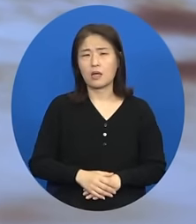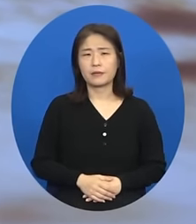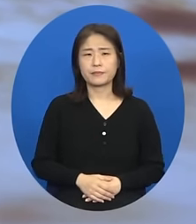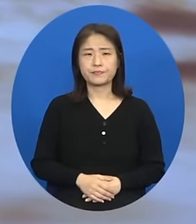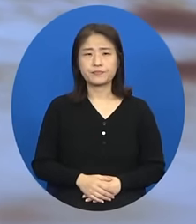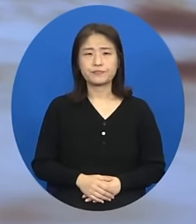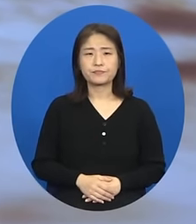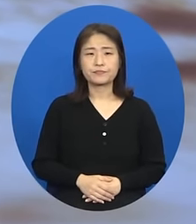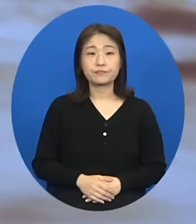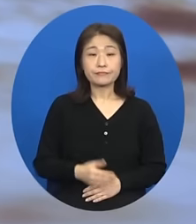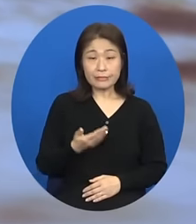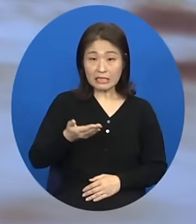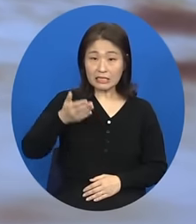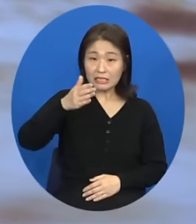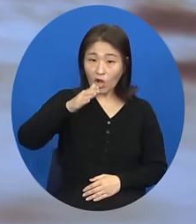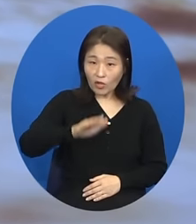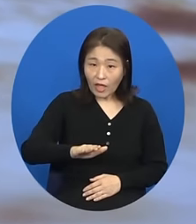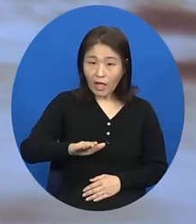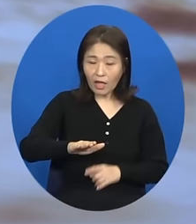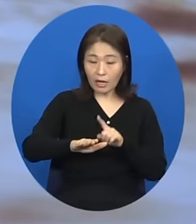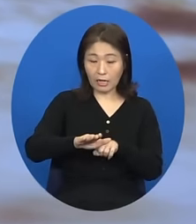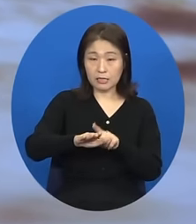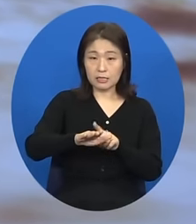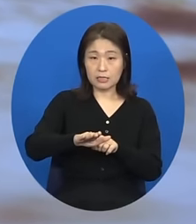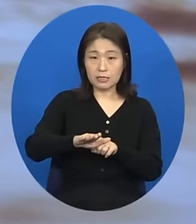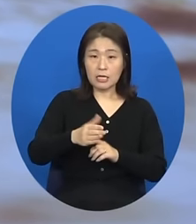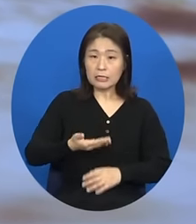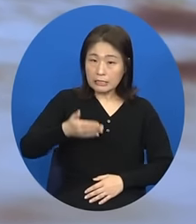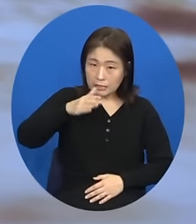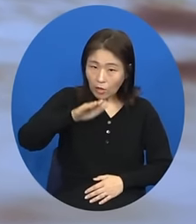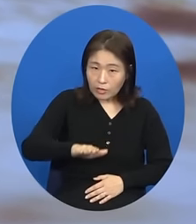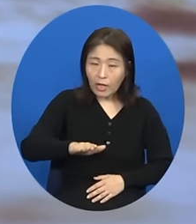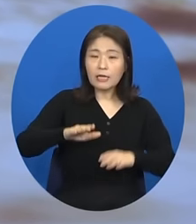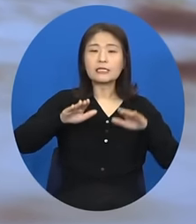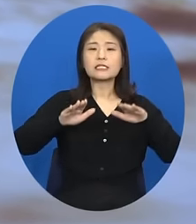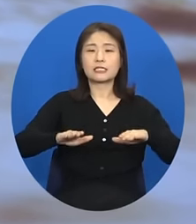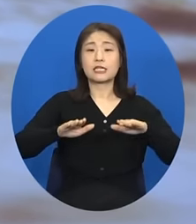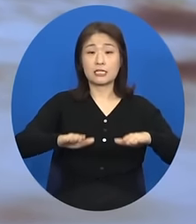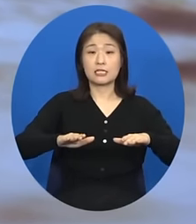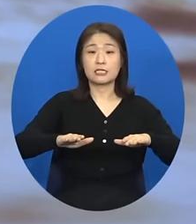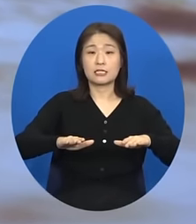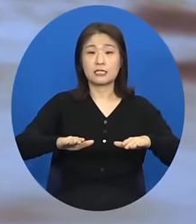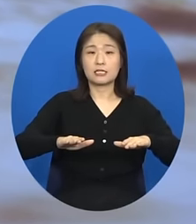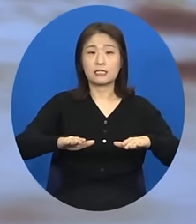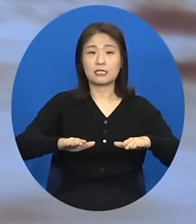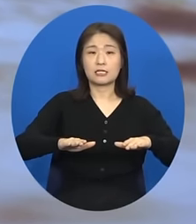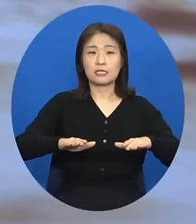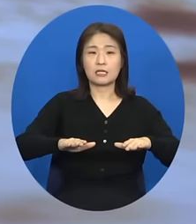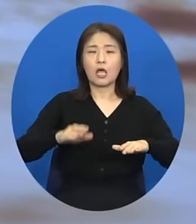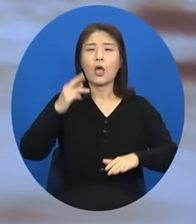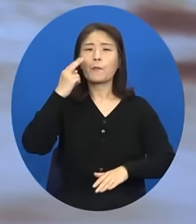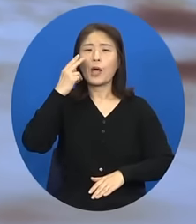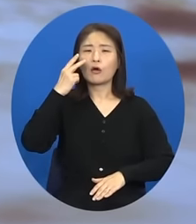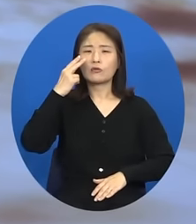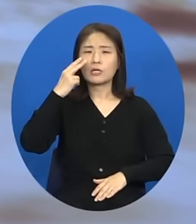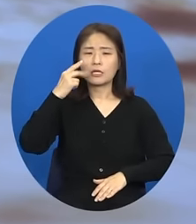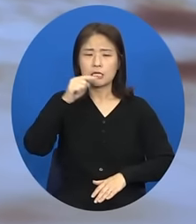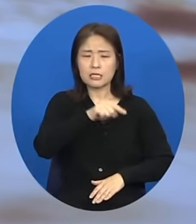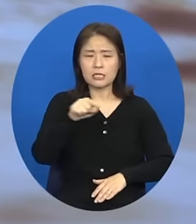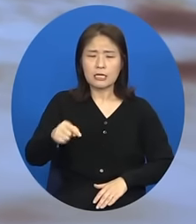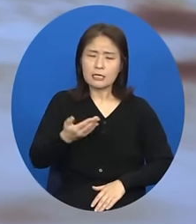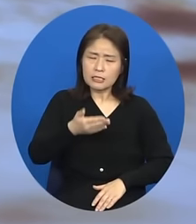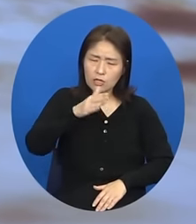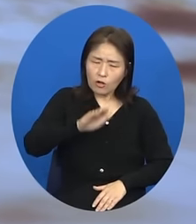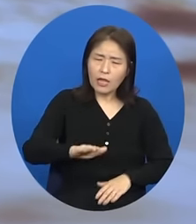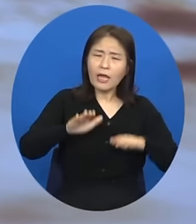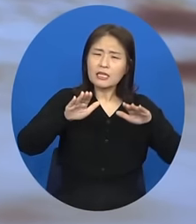보면요, 그러나 이제는으로 번역되어 있어요. 그러나 이제는 바울이 친정으로 붙든 것이 이 그러나 이제는이에요.